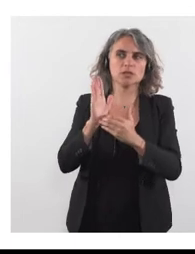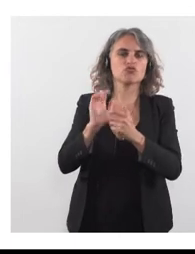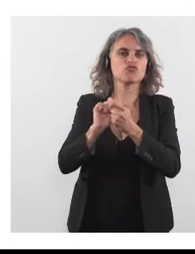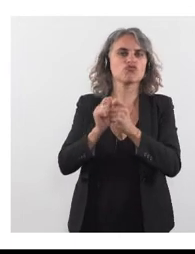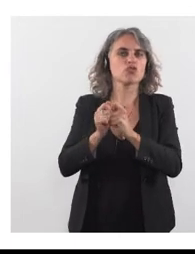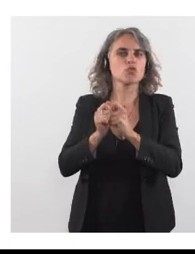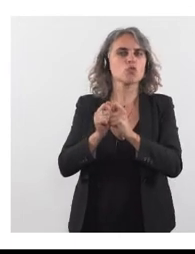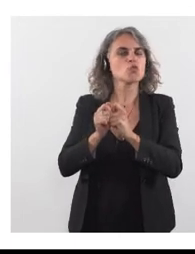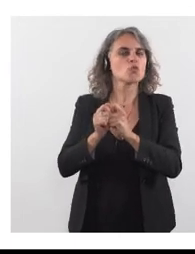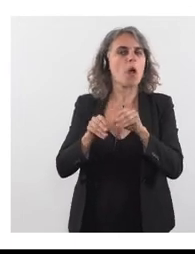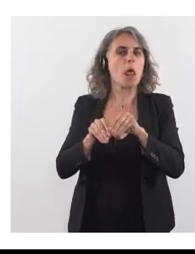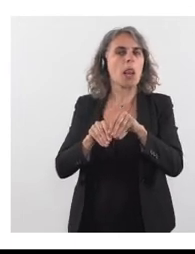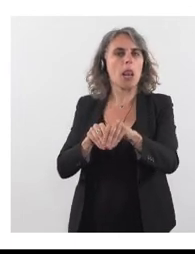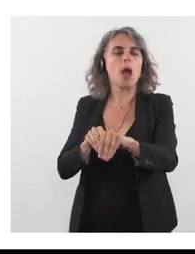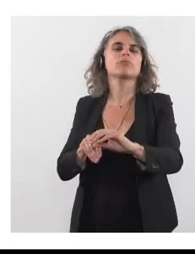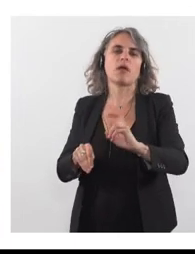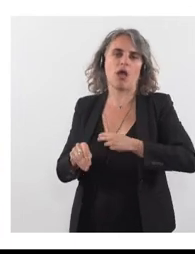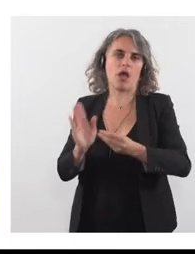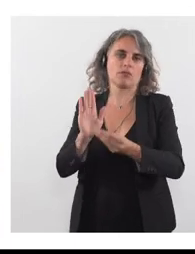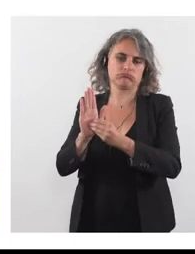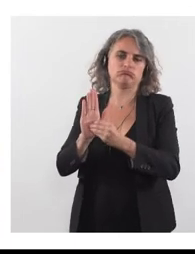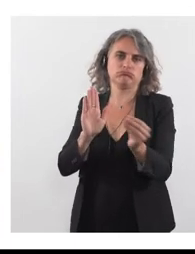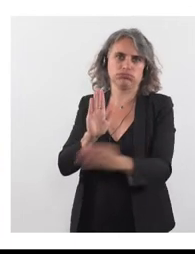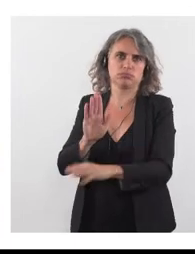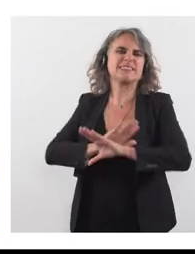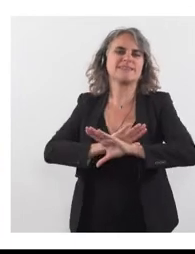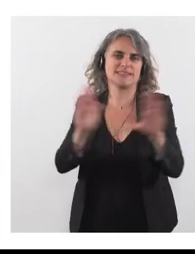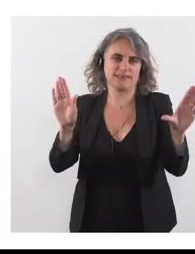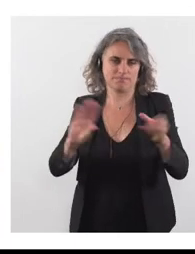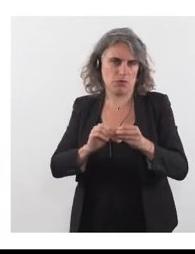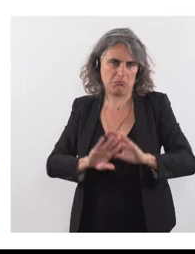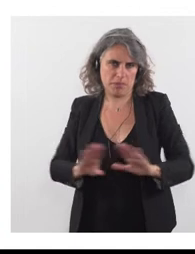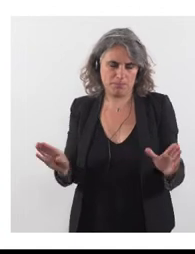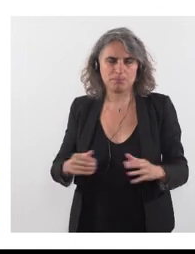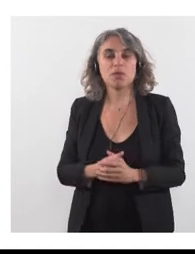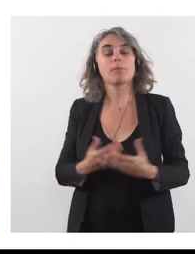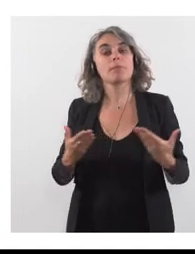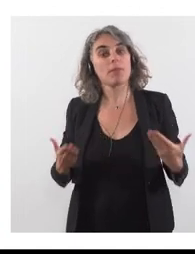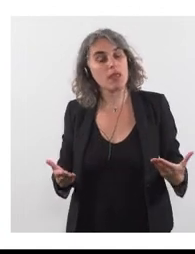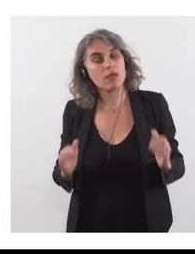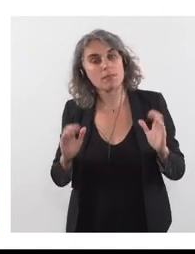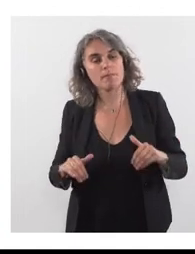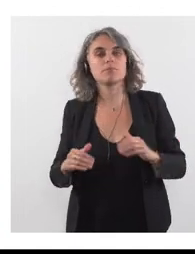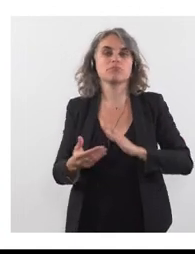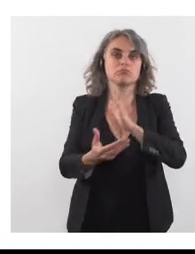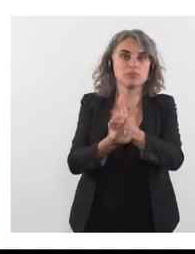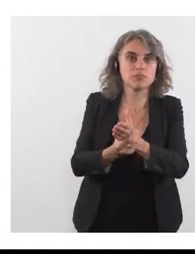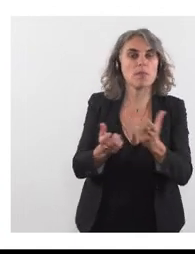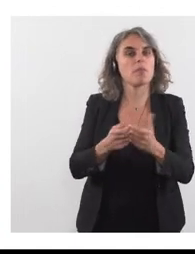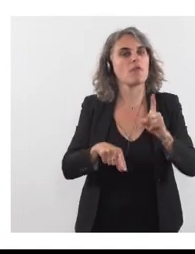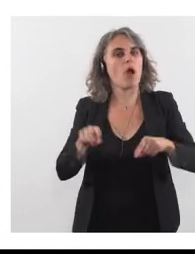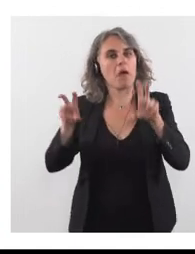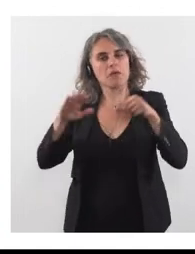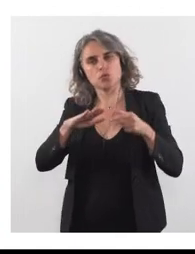Maintenant, c'est modifié et le problème ne se pose plus. Par contre, nous faisons des interventions, soit en sous-marin,